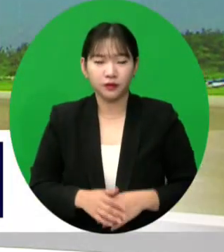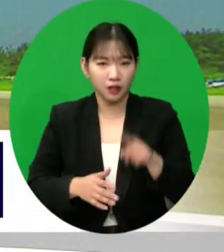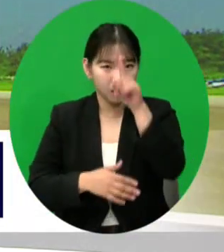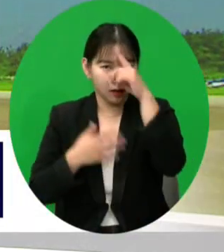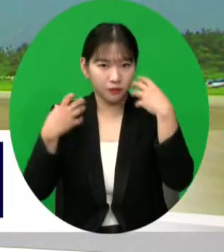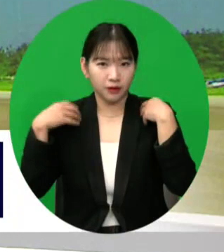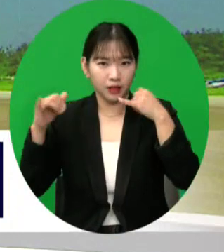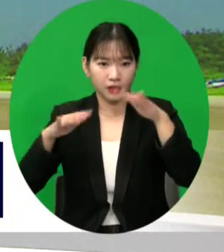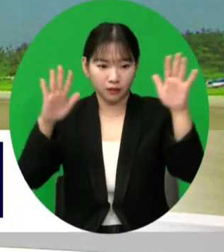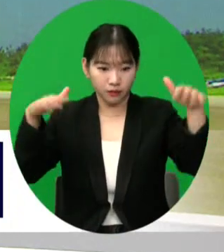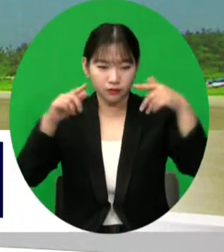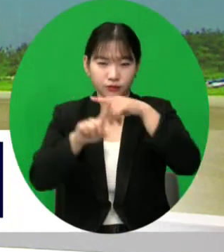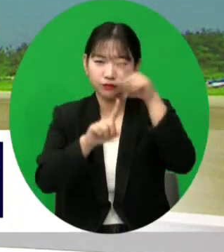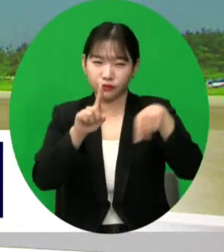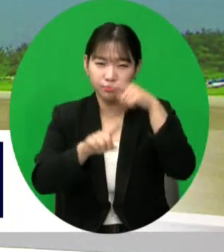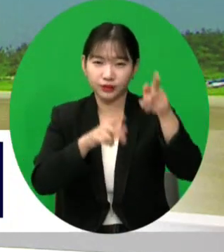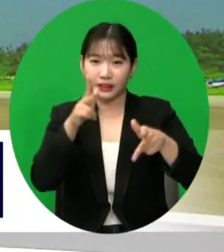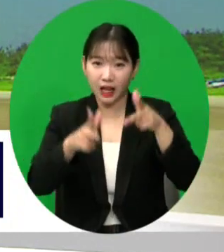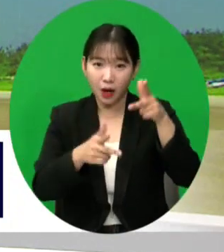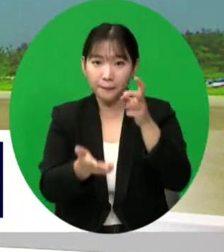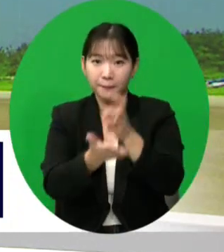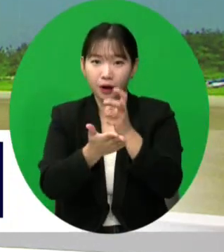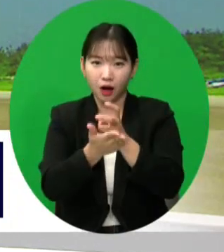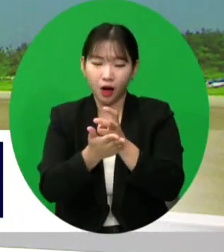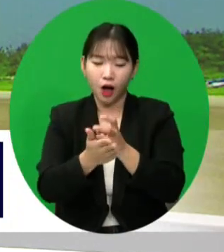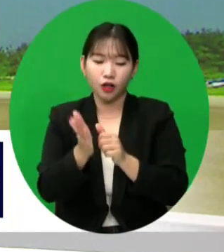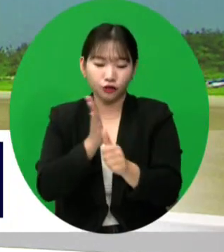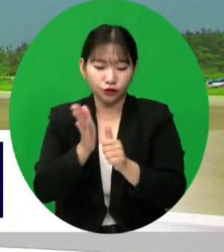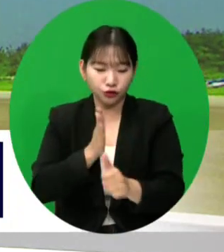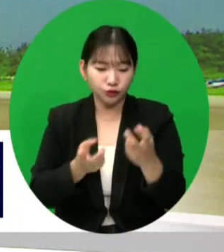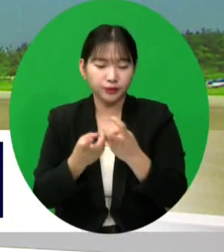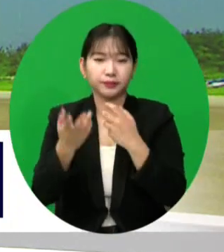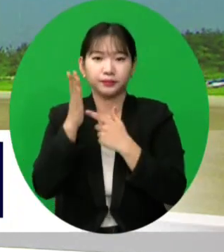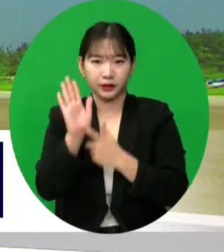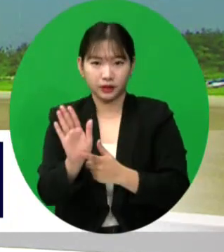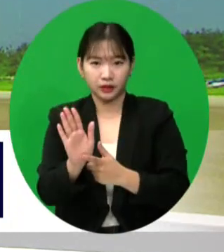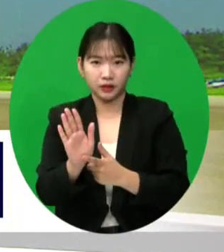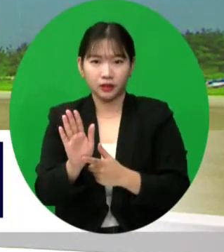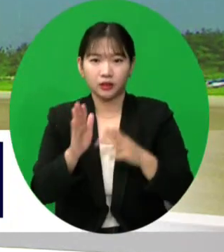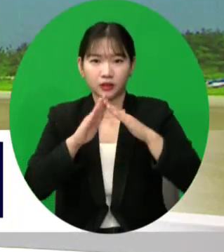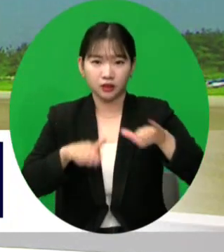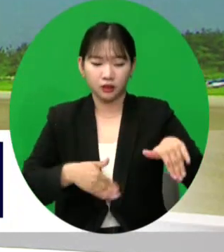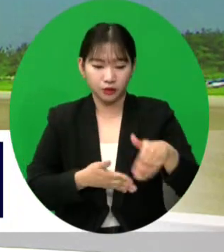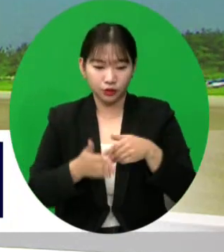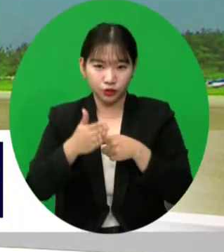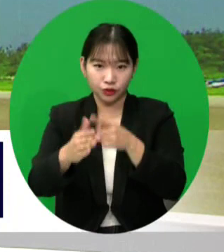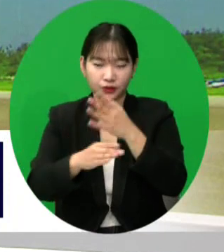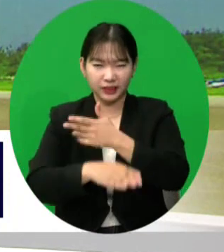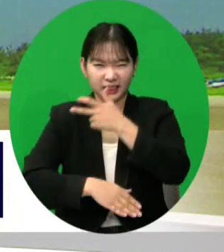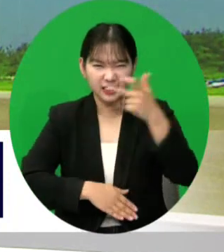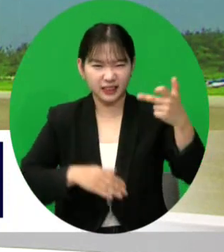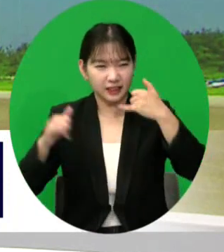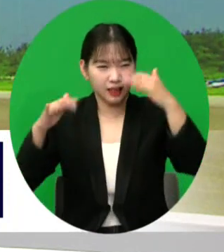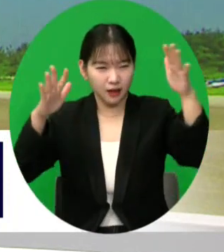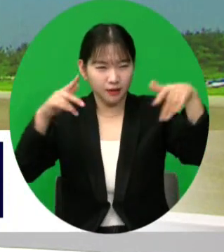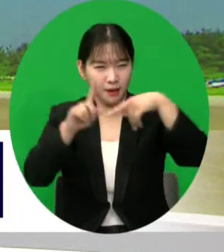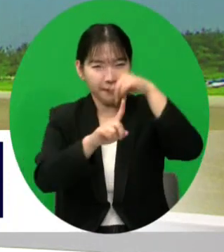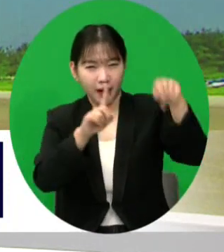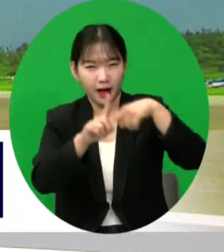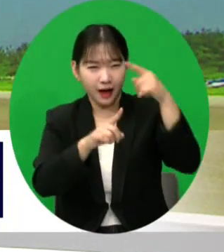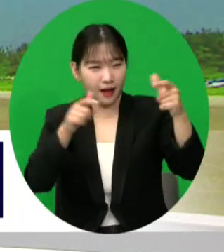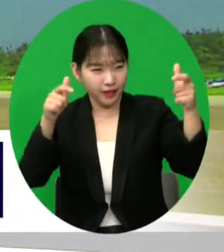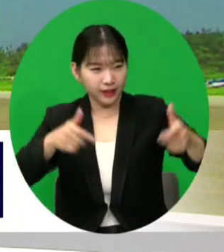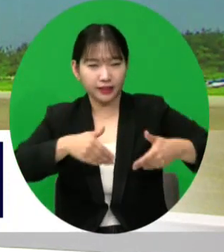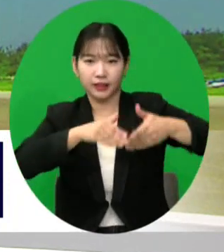정부가 해상풍력 발전 사업 규제를 해소할 방안을 발표했습니다. 전라남도가 추진 중인 대규모 해상풍력